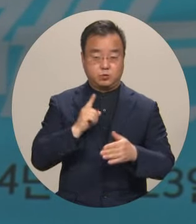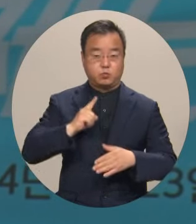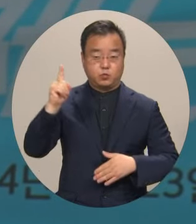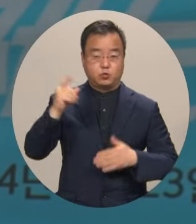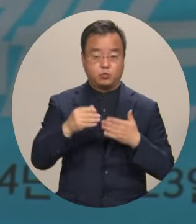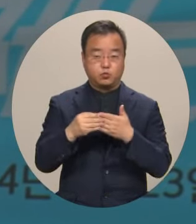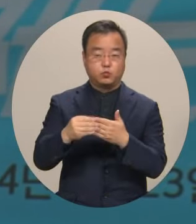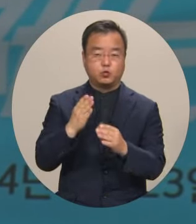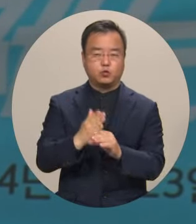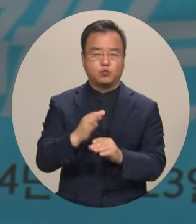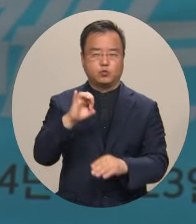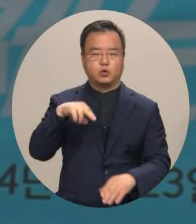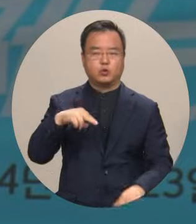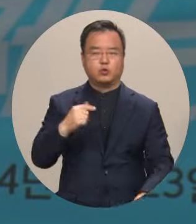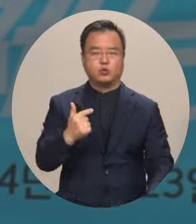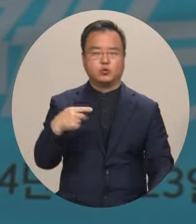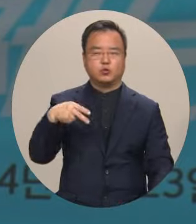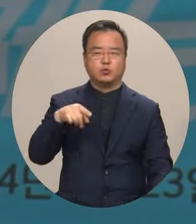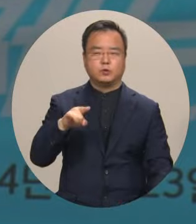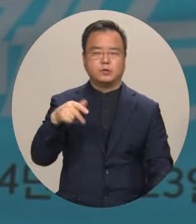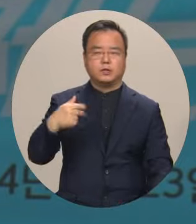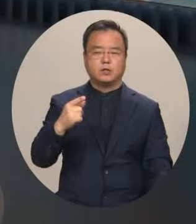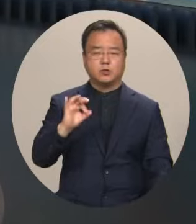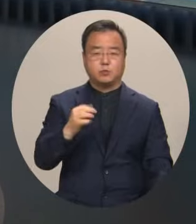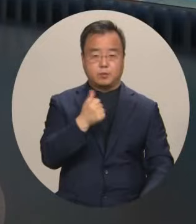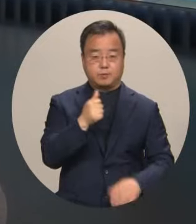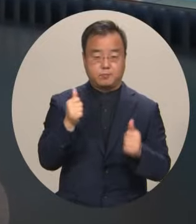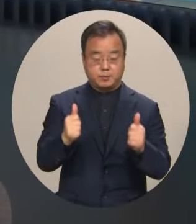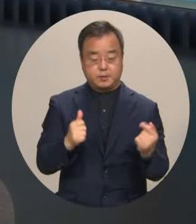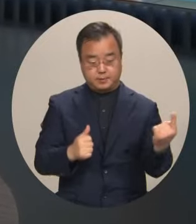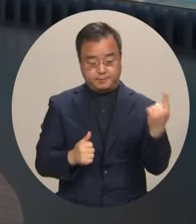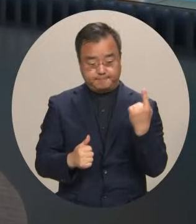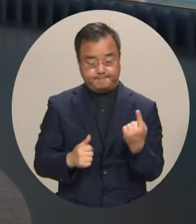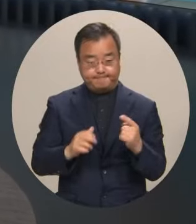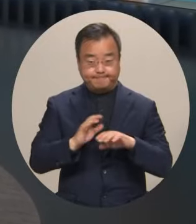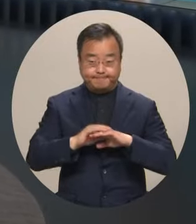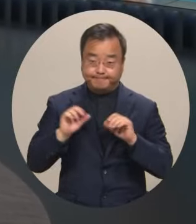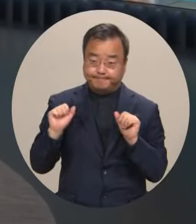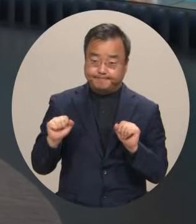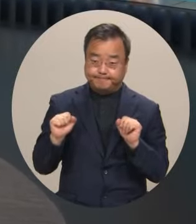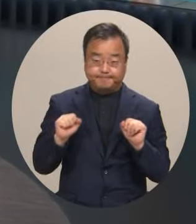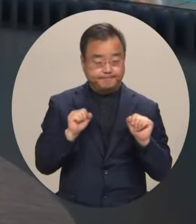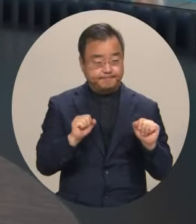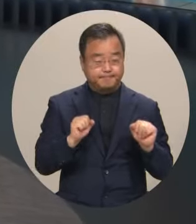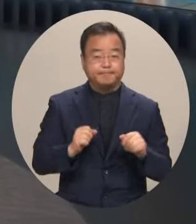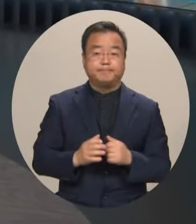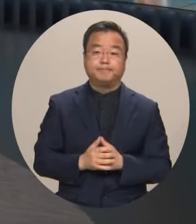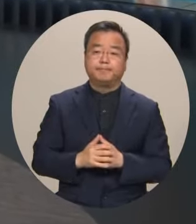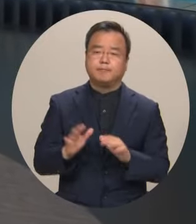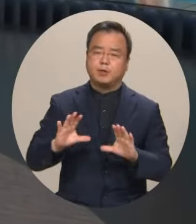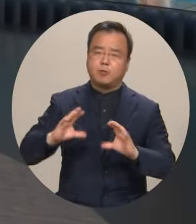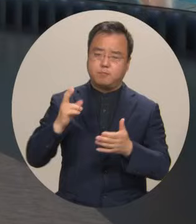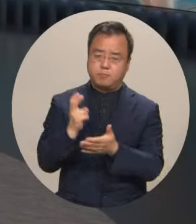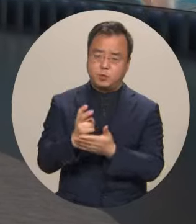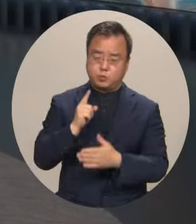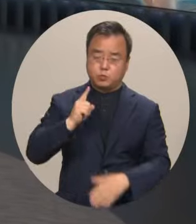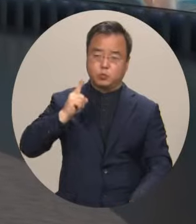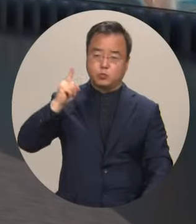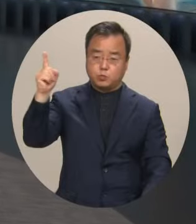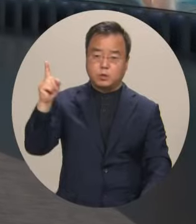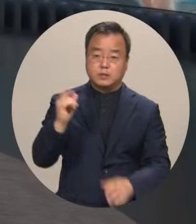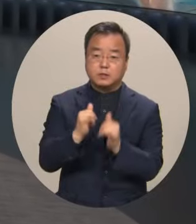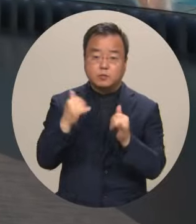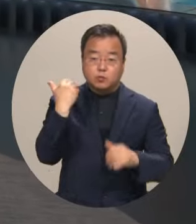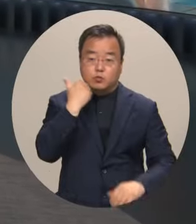이번소송에서이청년들을대리하고있는윤세종변호사가이자리에함께하고있습니다 .환영. 예.안녕하세요. 예.이번 헌법소원